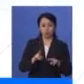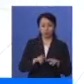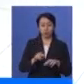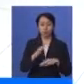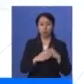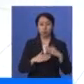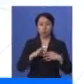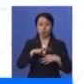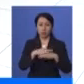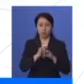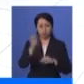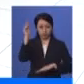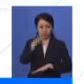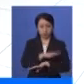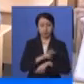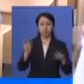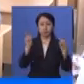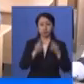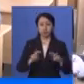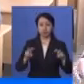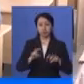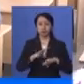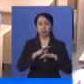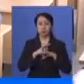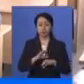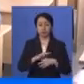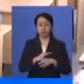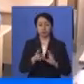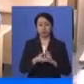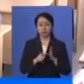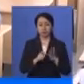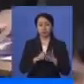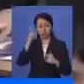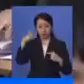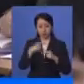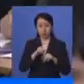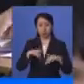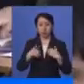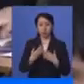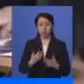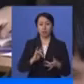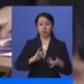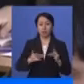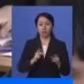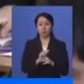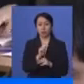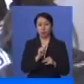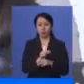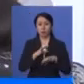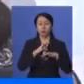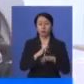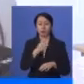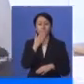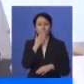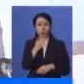лабораторные занятия также научное исследование проходит лабораторных кабинетах что касается материально-техническое обеспечение для дистанционного обучения проведён опрос